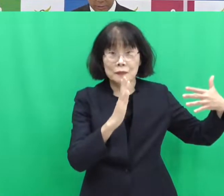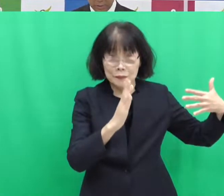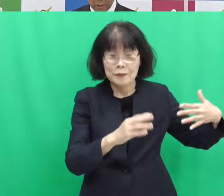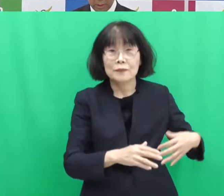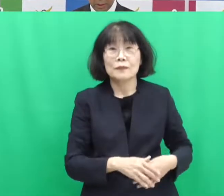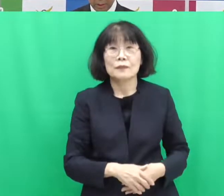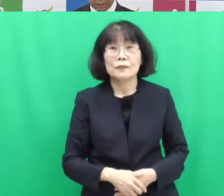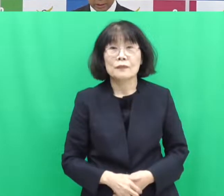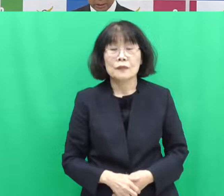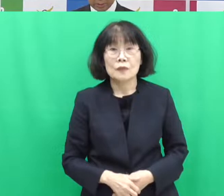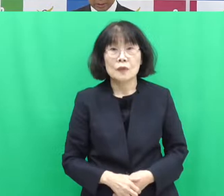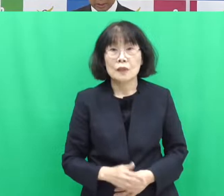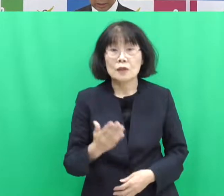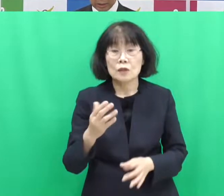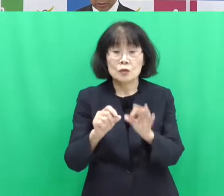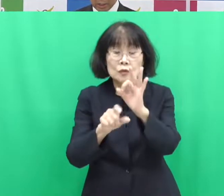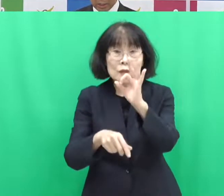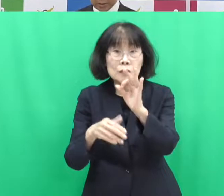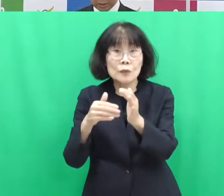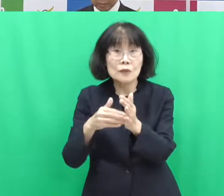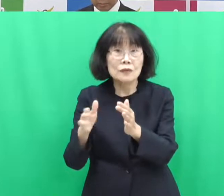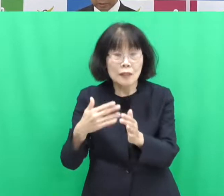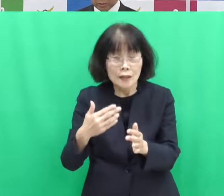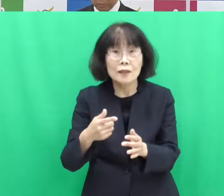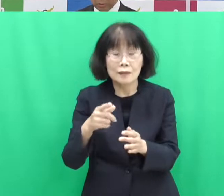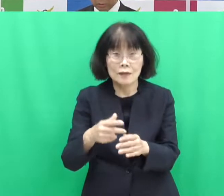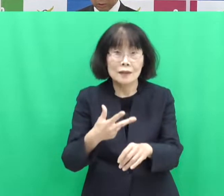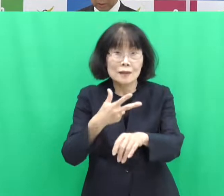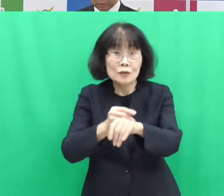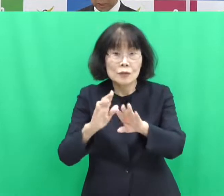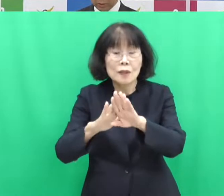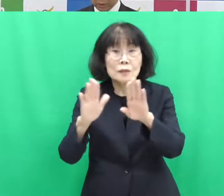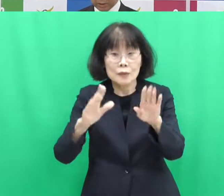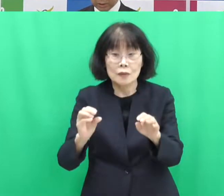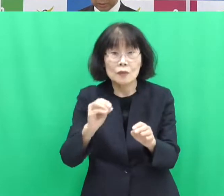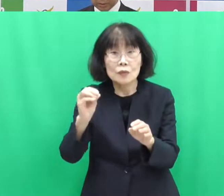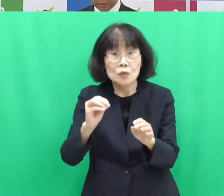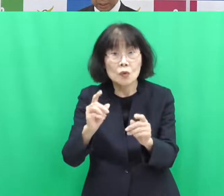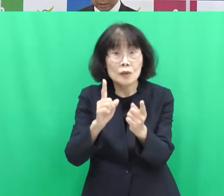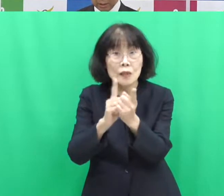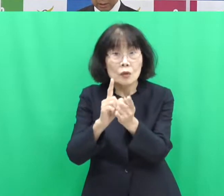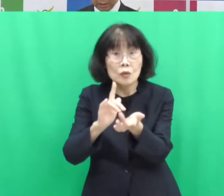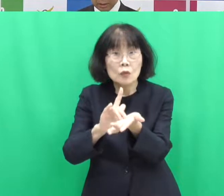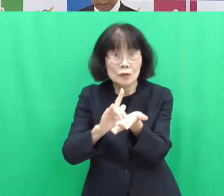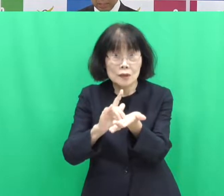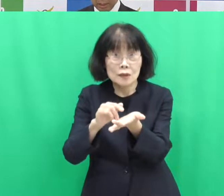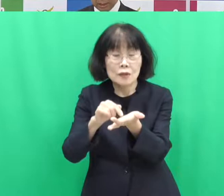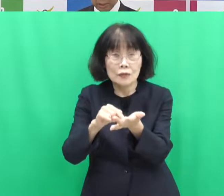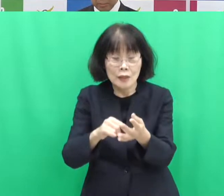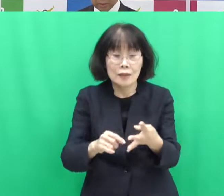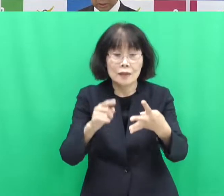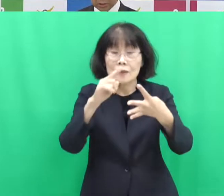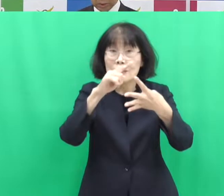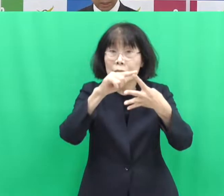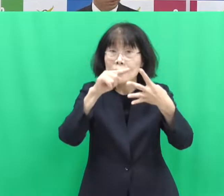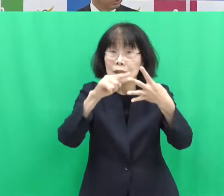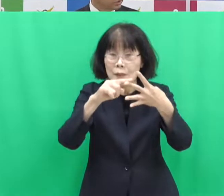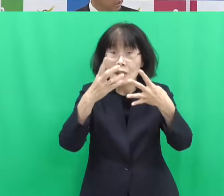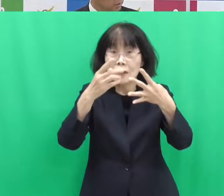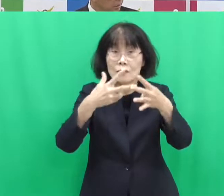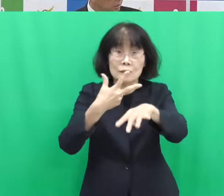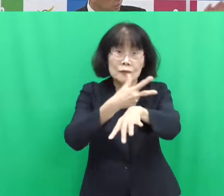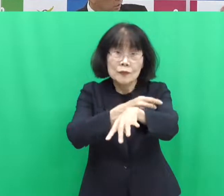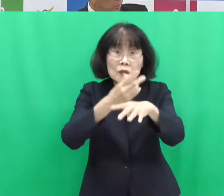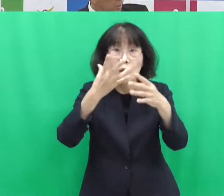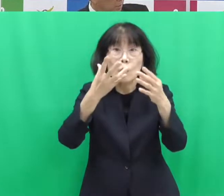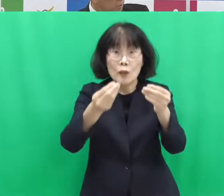。先月末から接種が開始されておりますオミクロン株対応ワクチンでありますが、1回目2回目の接種が完了した